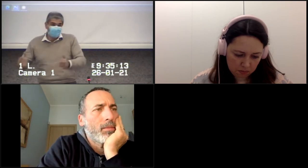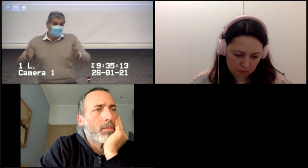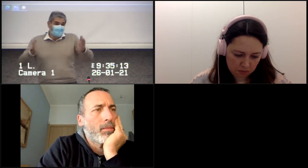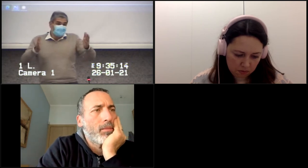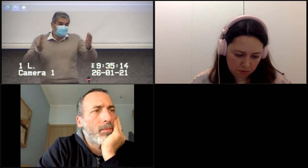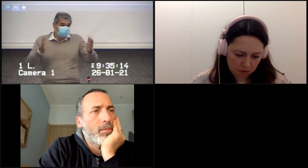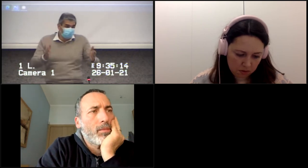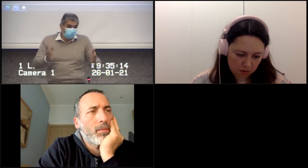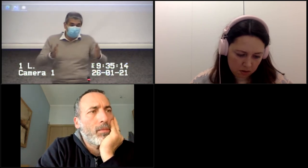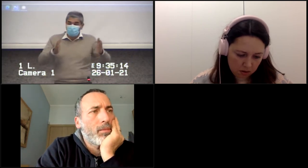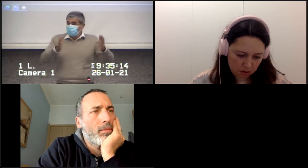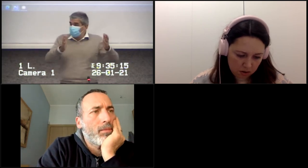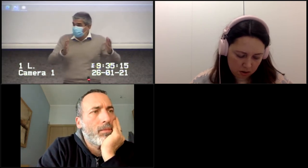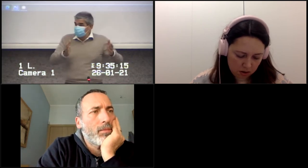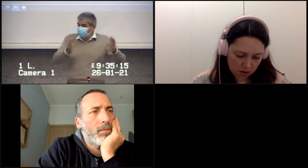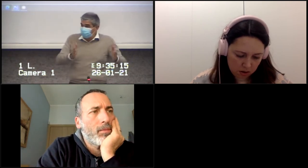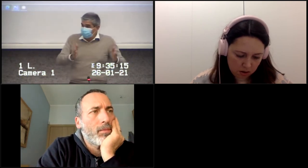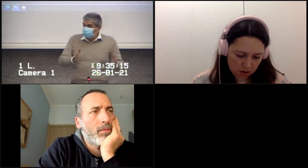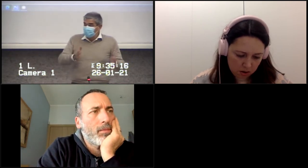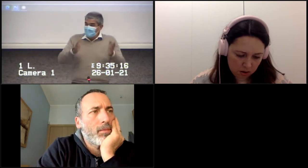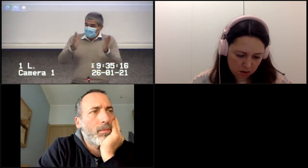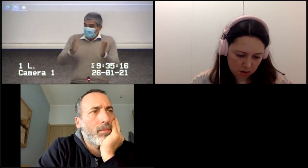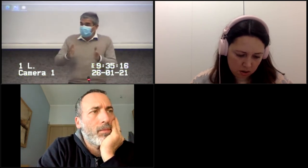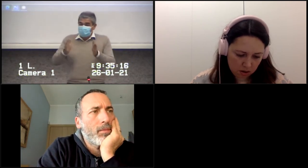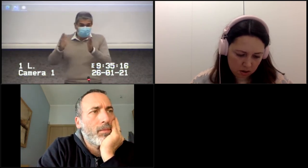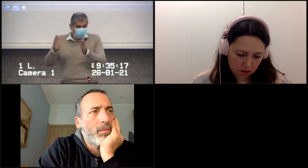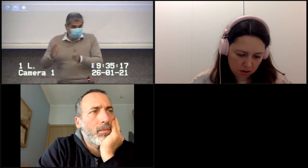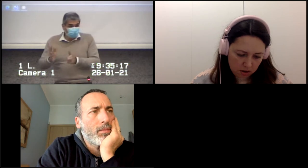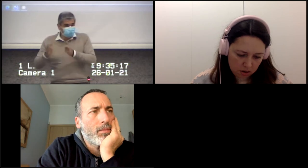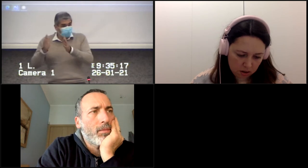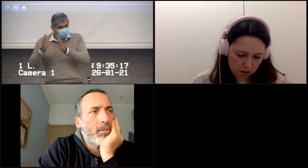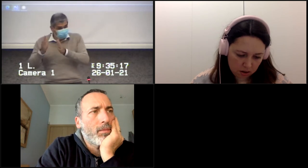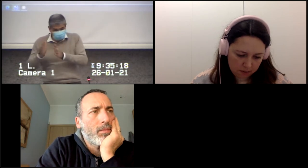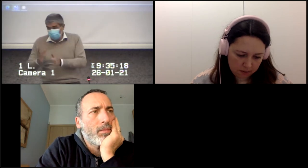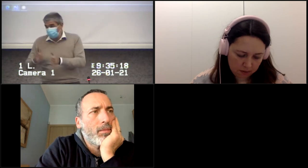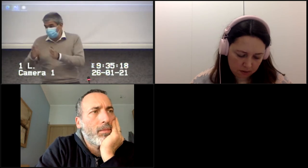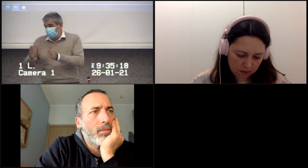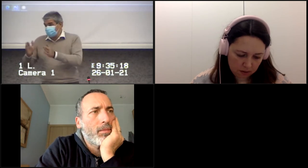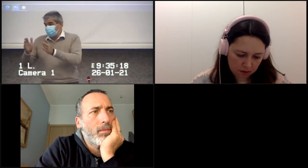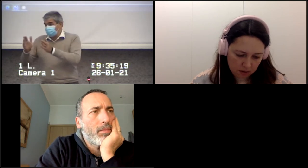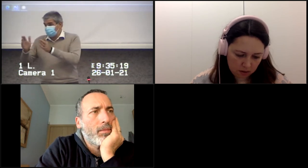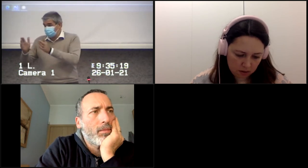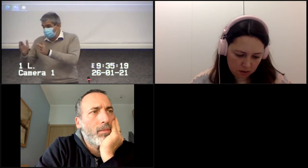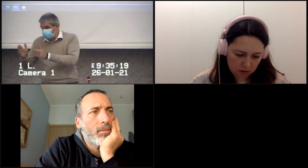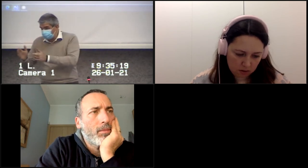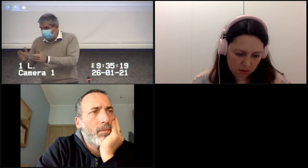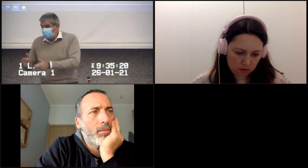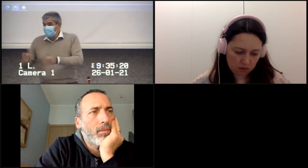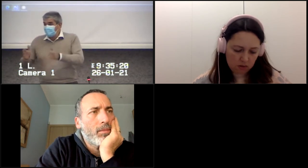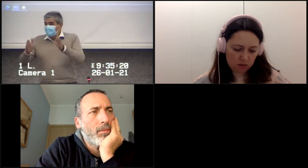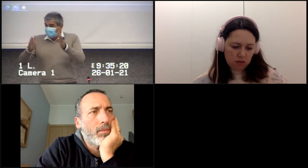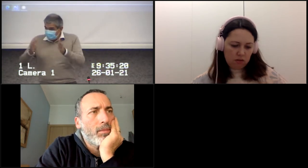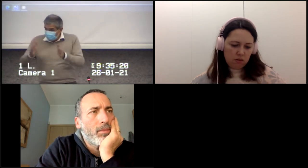sull'ente, di dovere in questo momento andare a limitare l'applicazione di questo